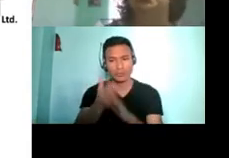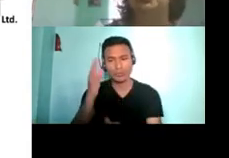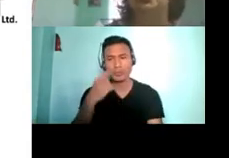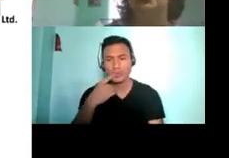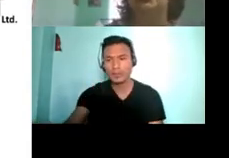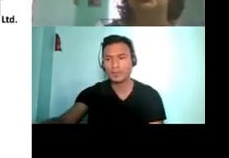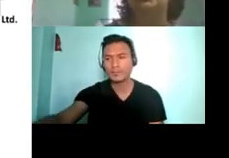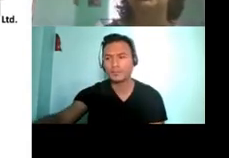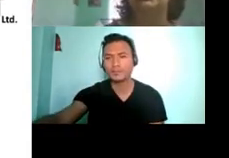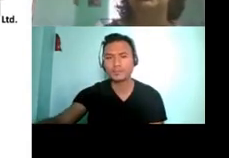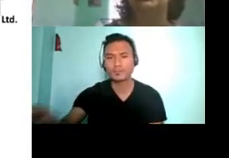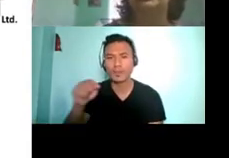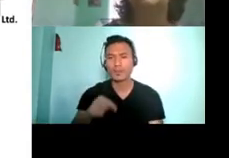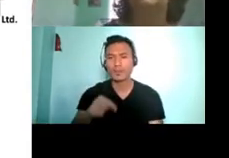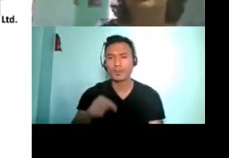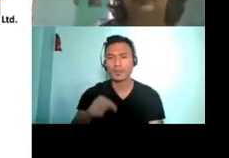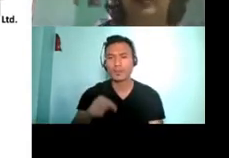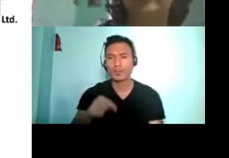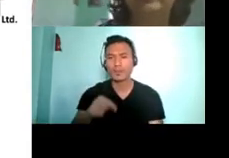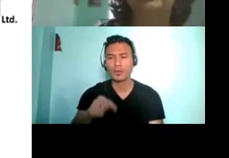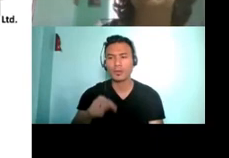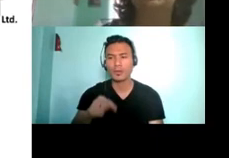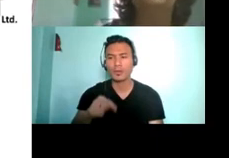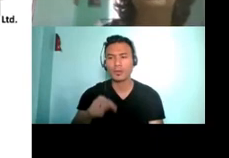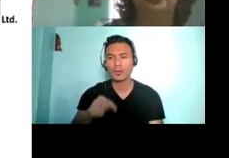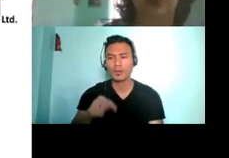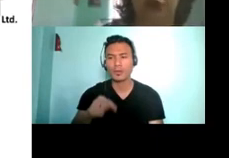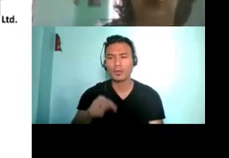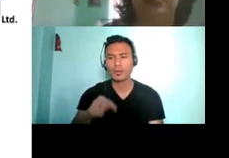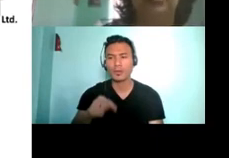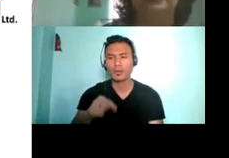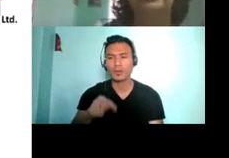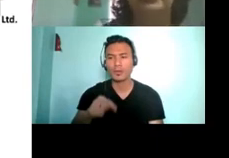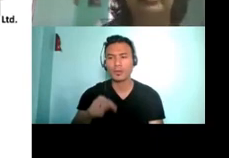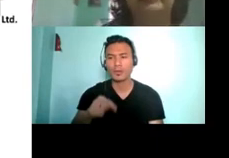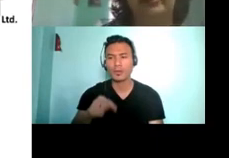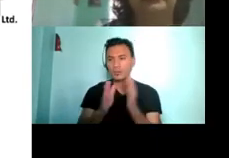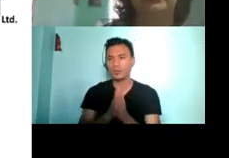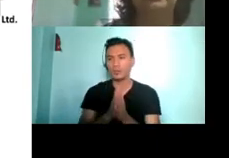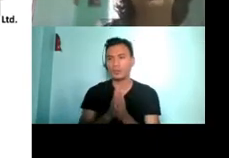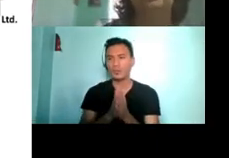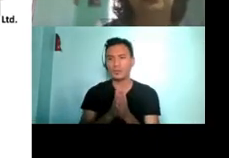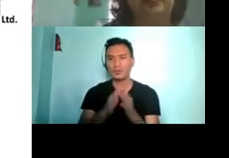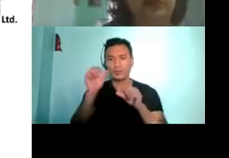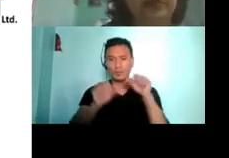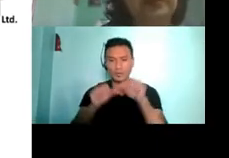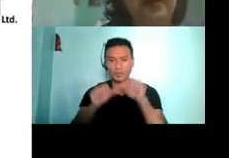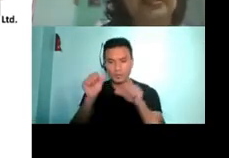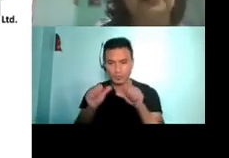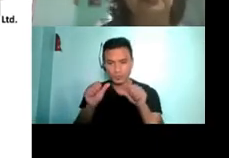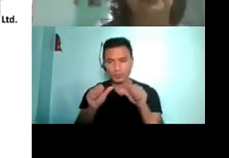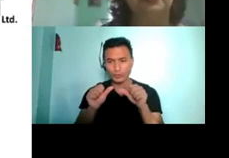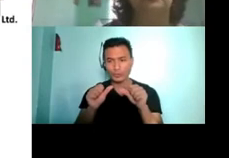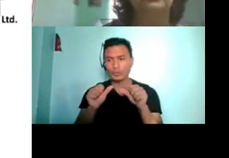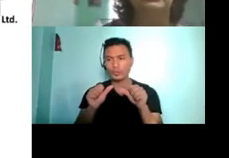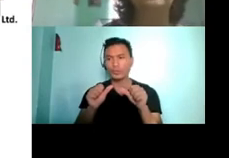कसरी सुरक्षित रहन सक्छौ? अथवा जो पीडक हो, जसले पीडा दिने मान्छे कोभिड पोजिटिभ